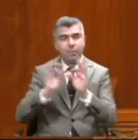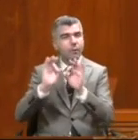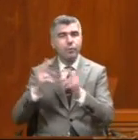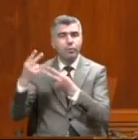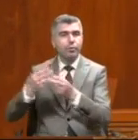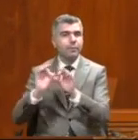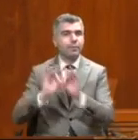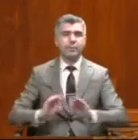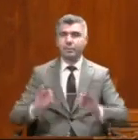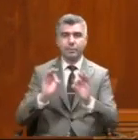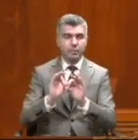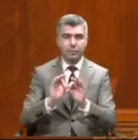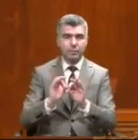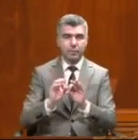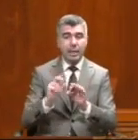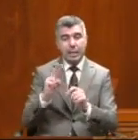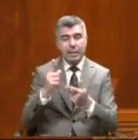ثانيا الانفتاح